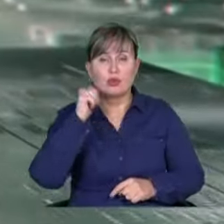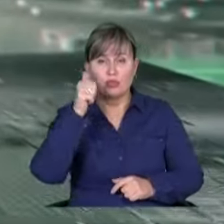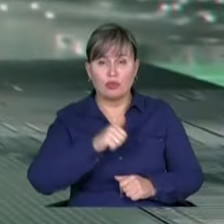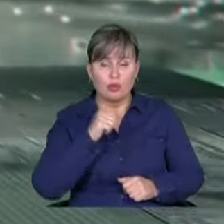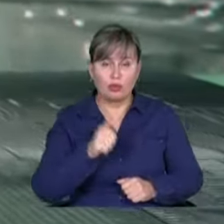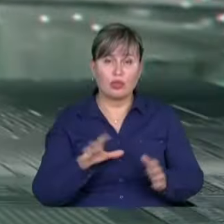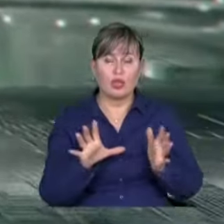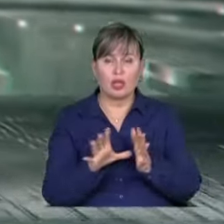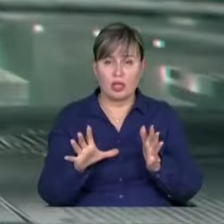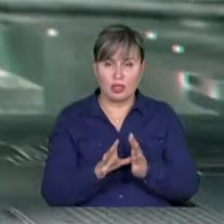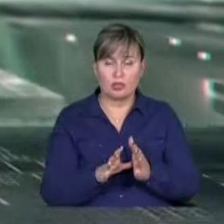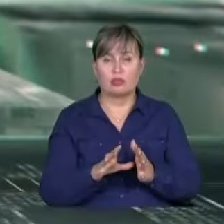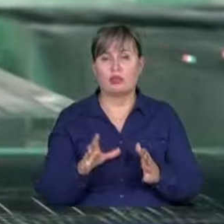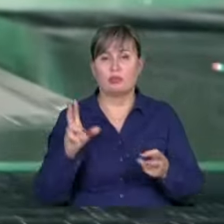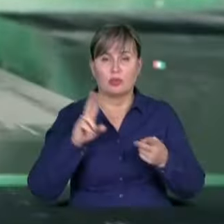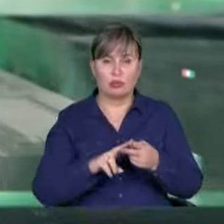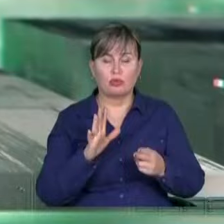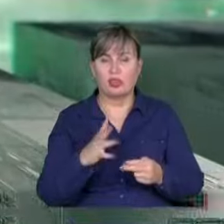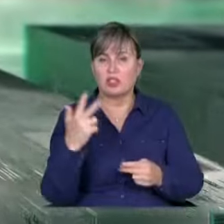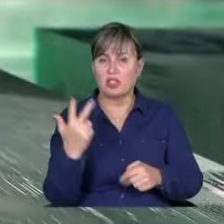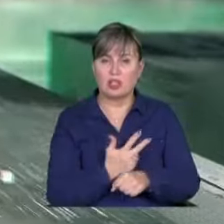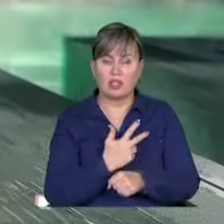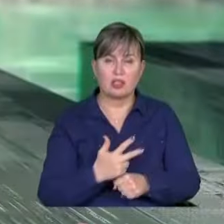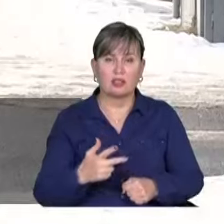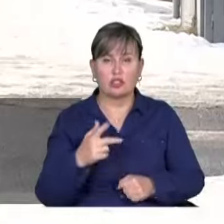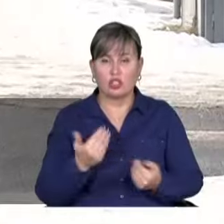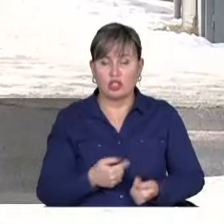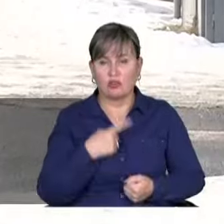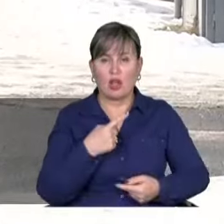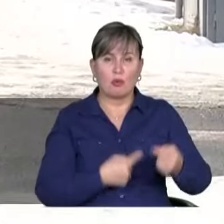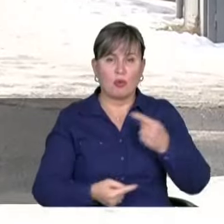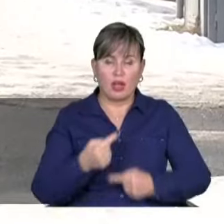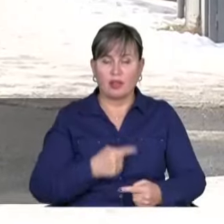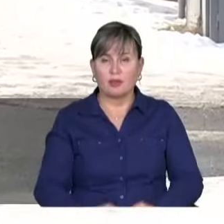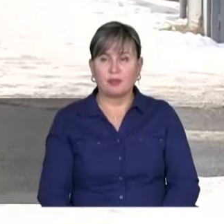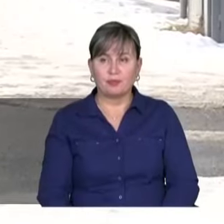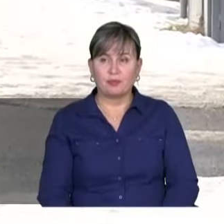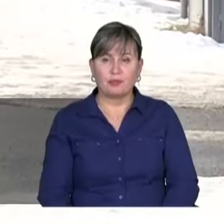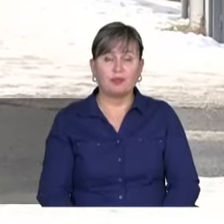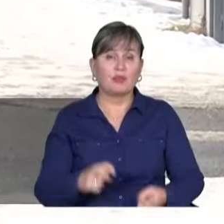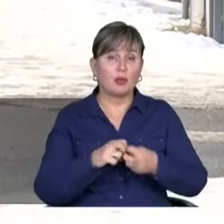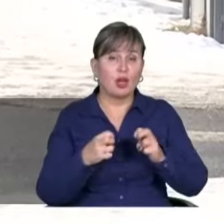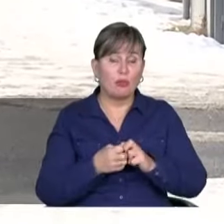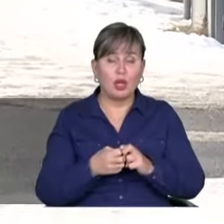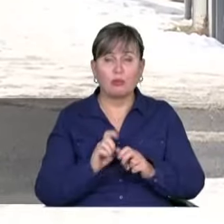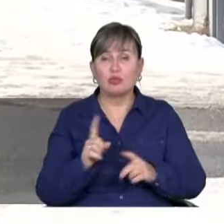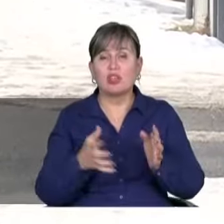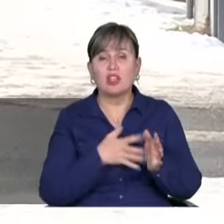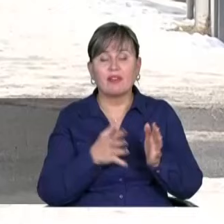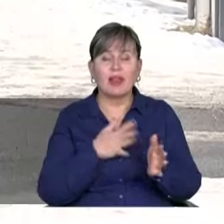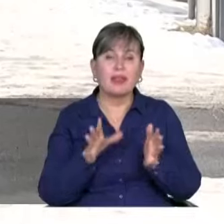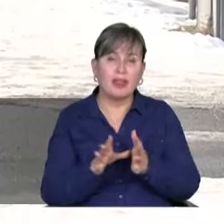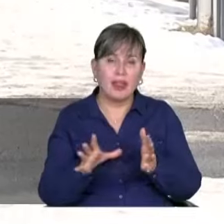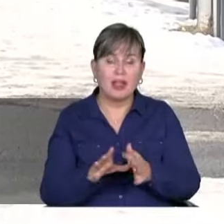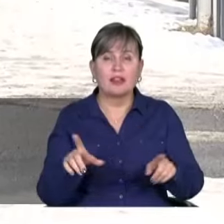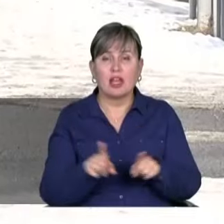электричество отключали только 3 раза, хотя жители говорят об обратном. Здесь проблема не в том, что не хватает энергии.